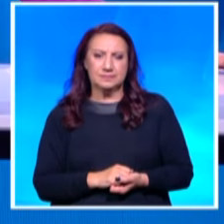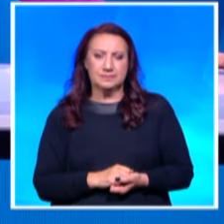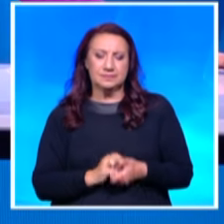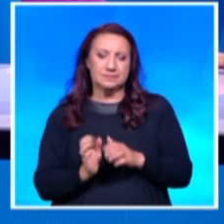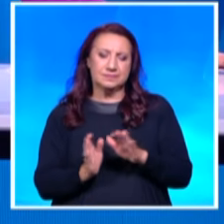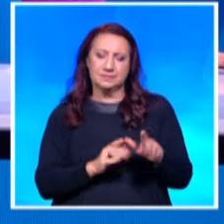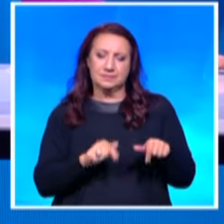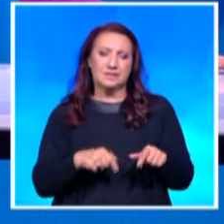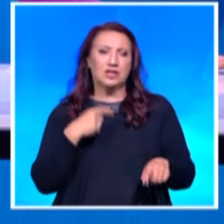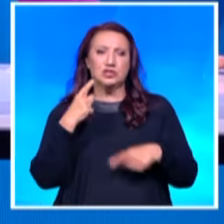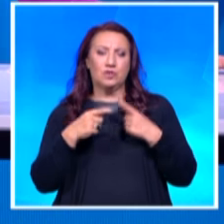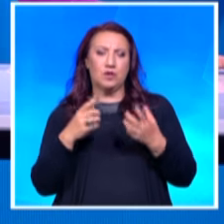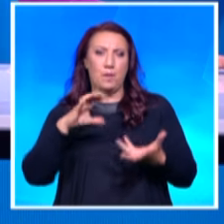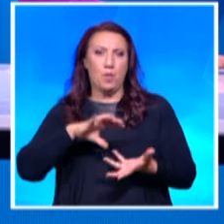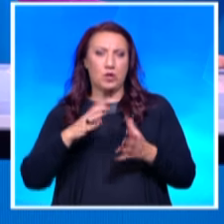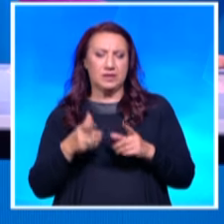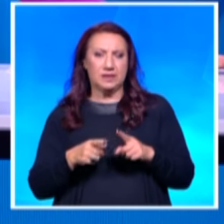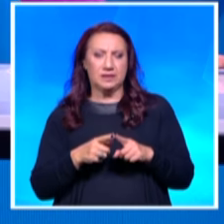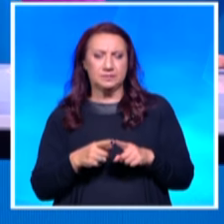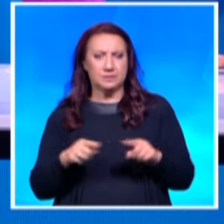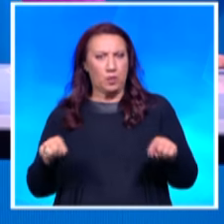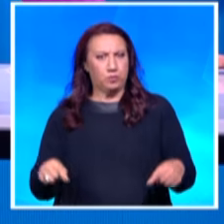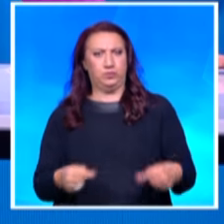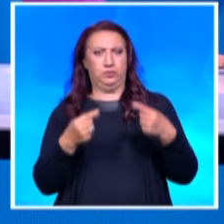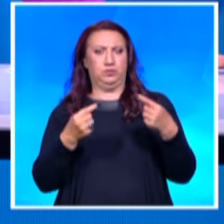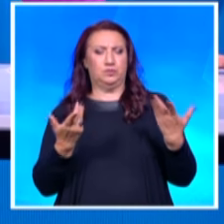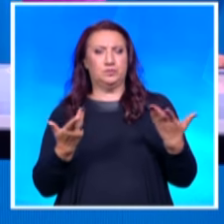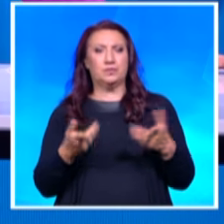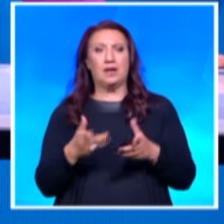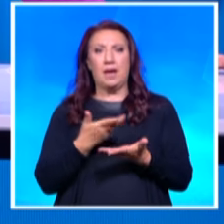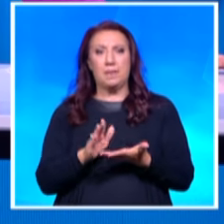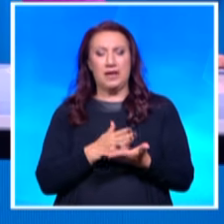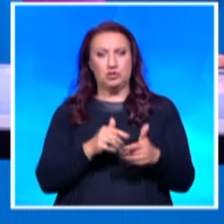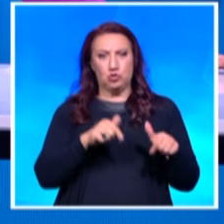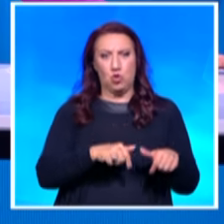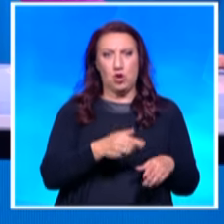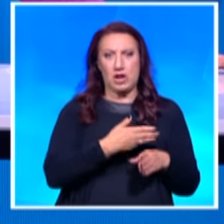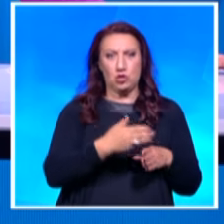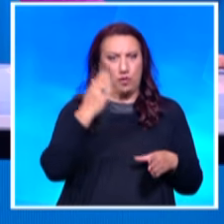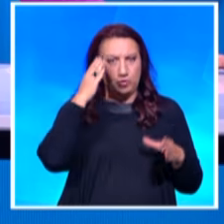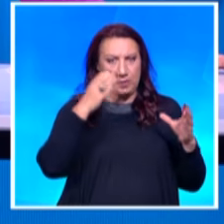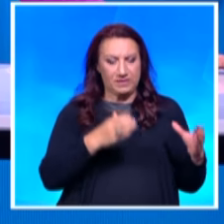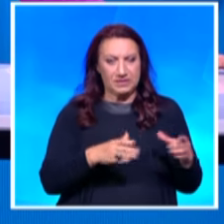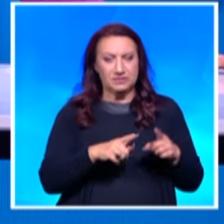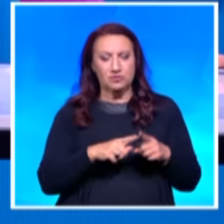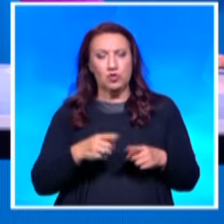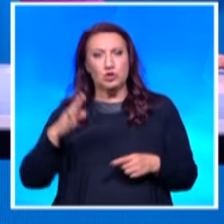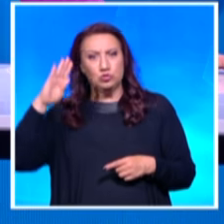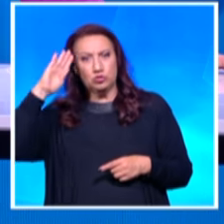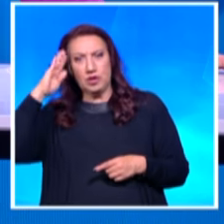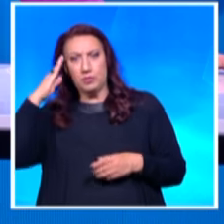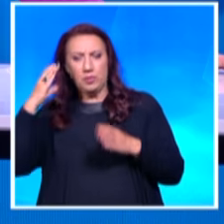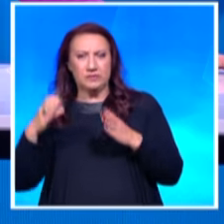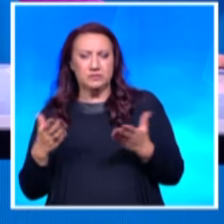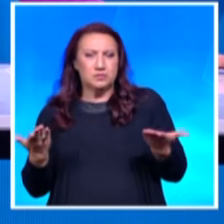Сега политика с блъсък между редовна и служебна власт. Забавени реформи и загубени милиарди. Такива